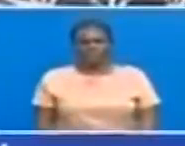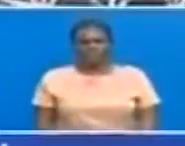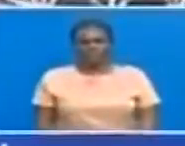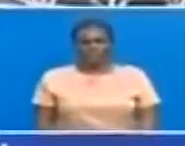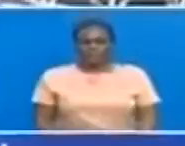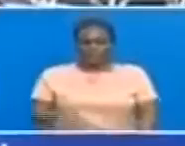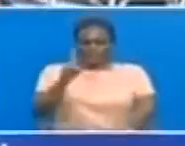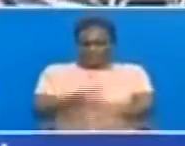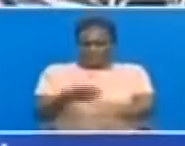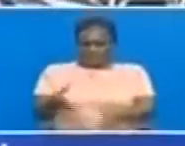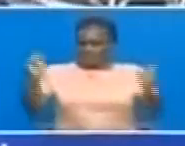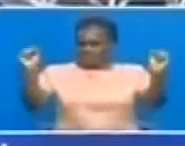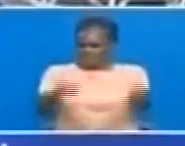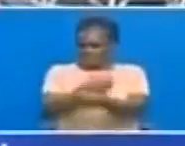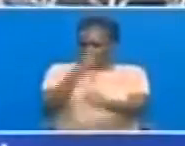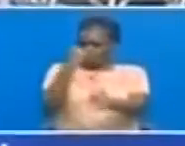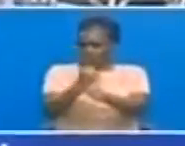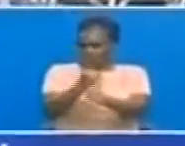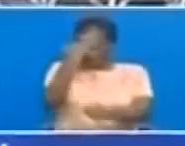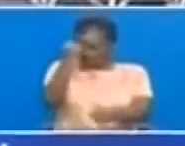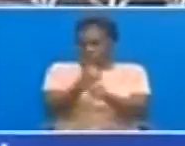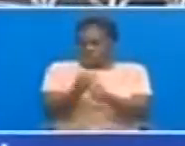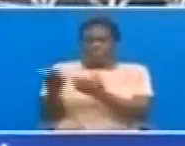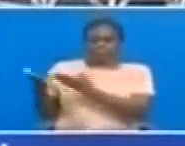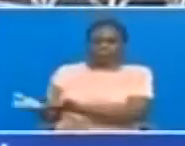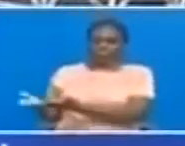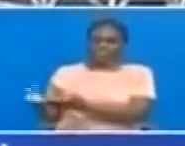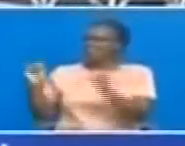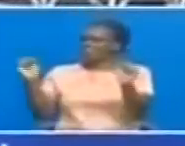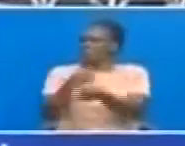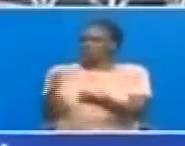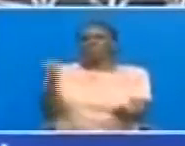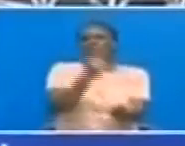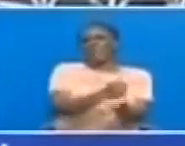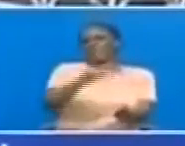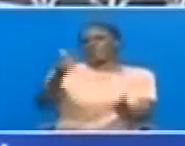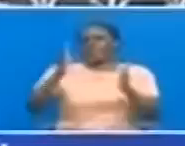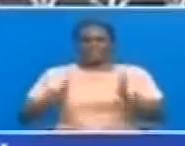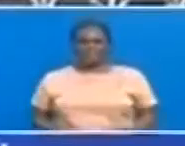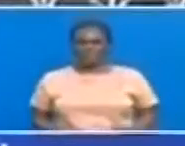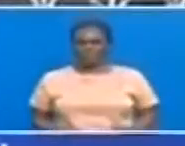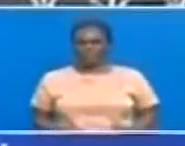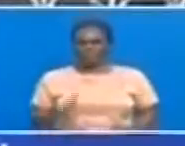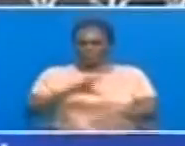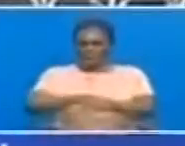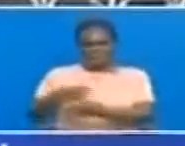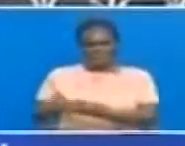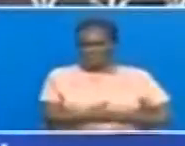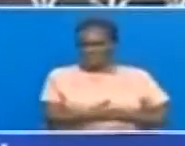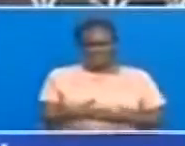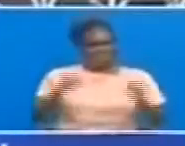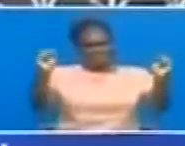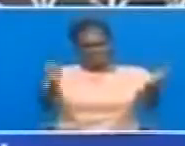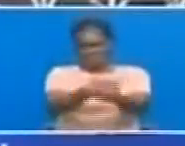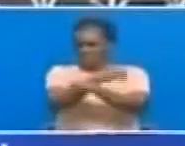Sasa kwa saa hii siwezi kufanya kazi, kwa sababu kazi ni yeye. Huwezi kuajiri mtu akakufanyia kazi, kunichukulia mtoto, kunifanyia kila kitu